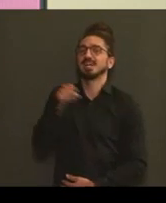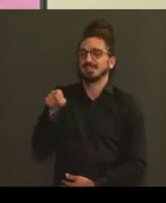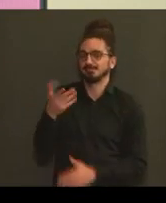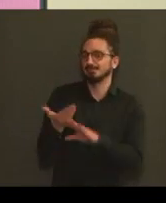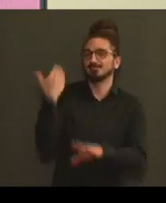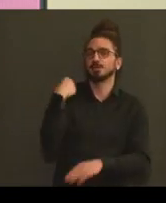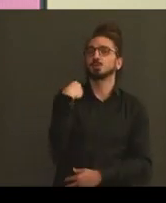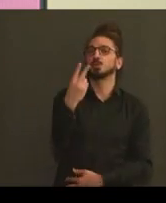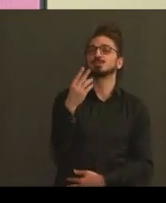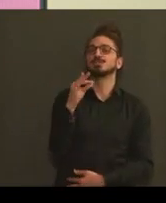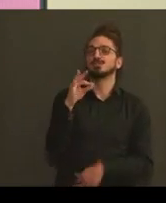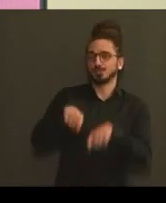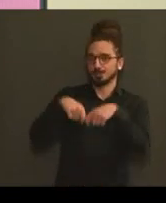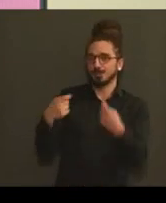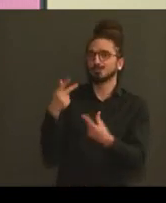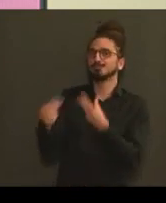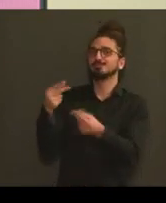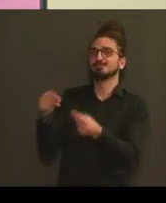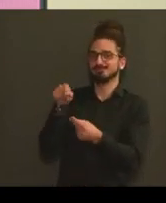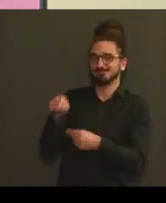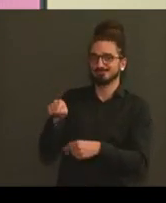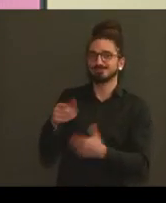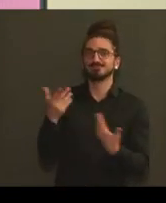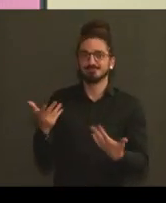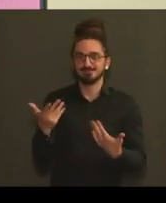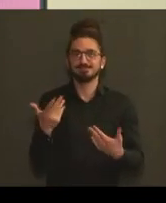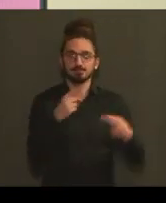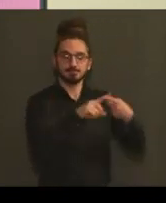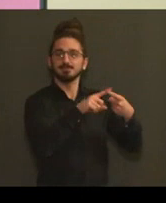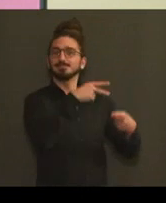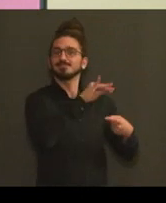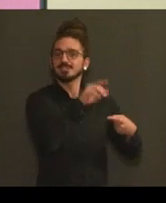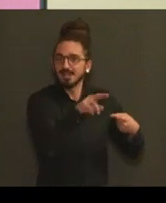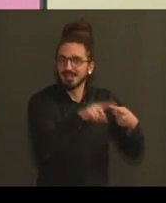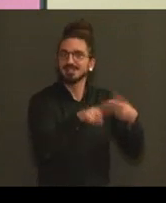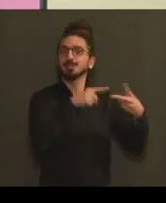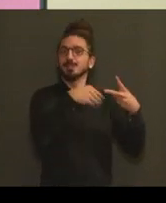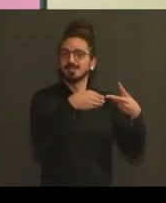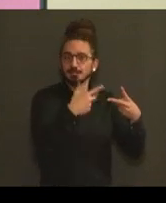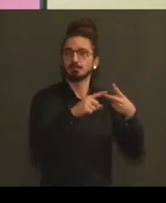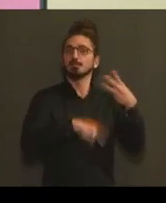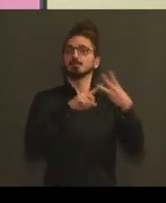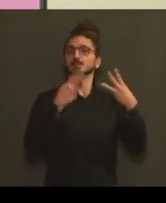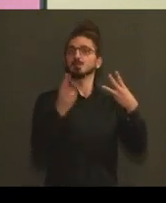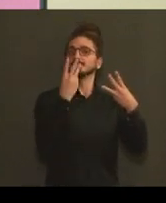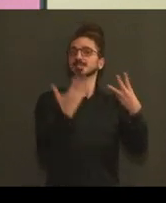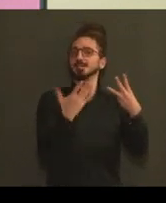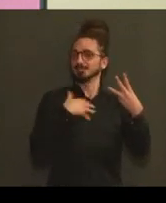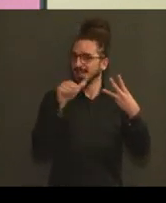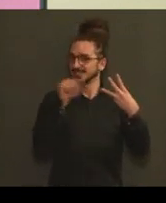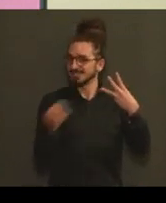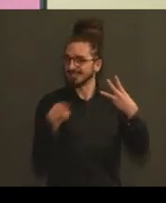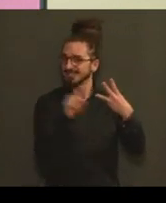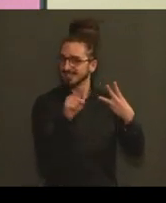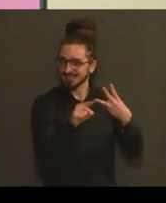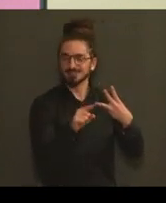composé jusqu'à présent de vaccins ARN messager de la firme Pfizer ou de la firme Moderna. Il y a